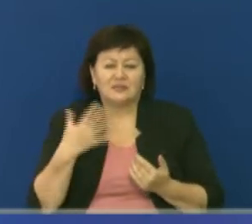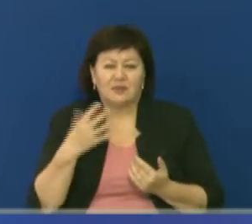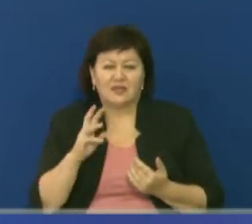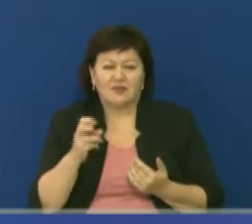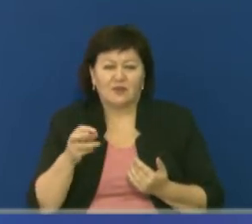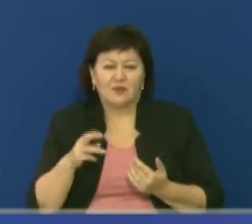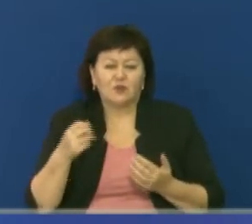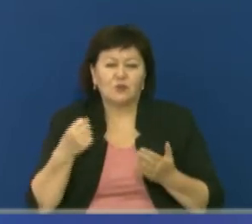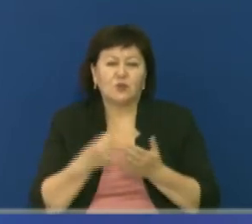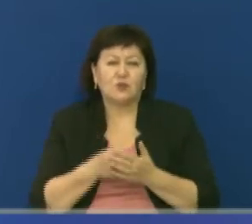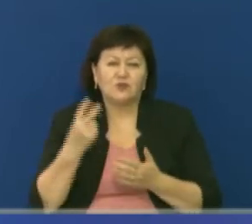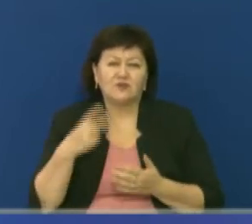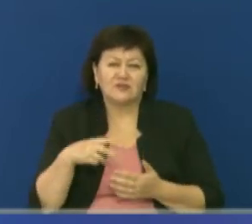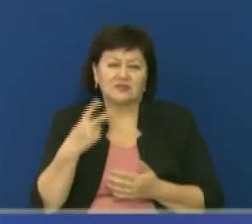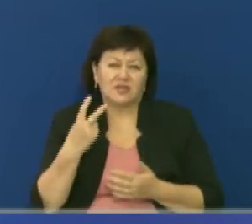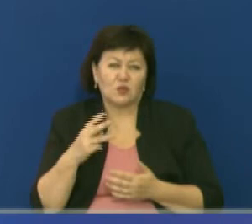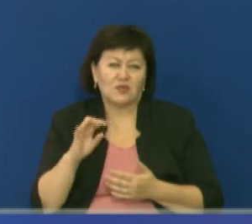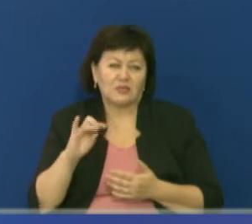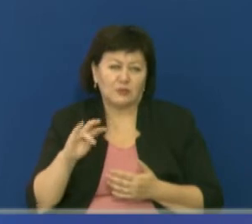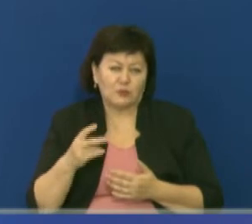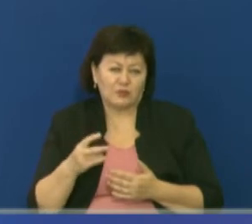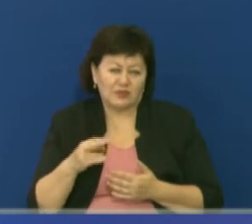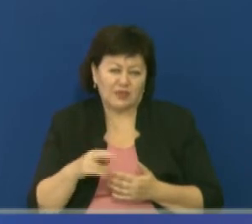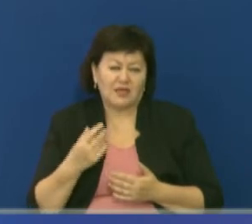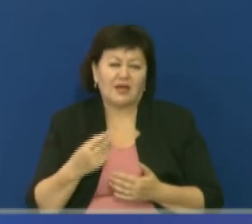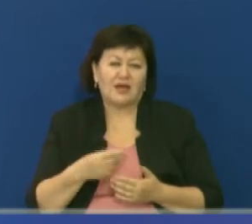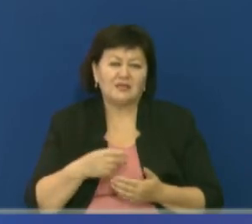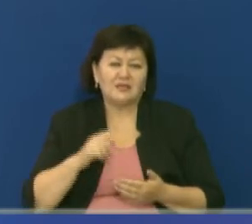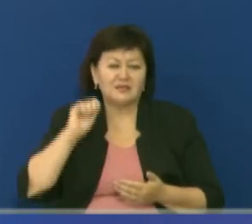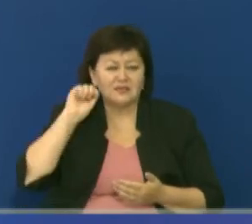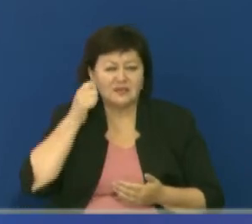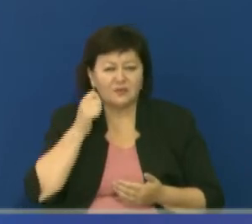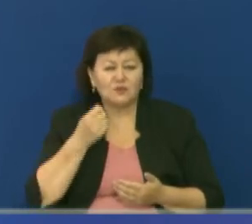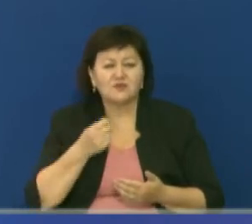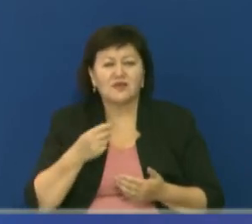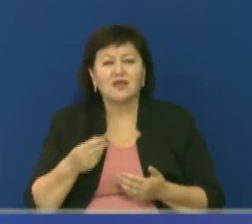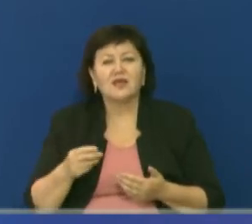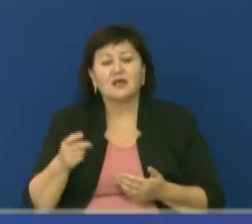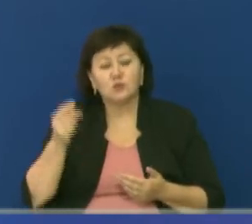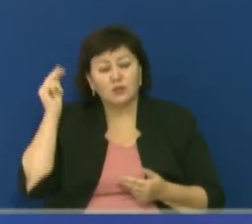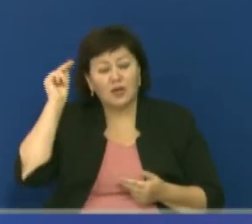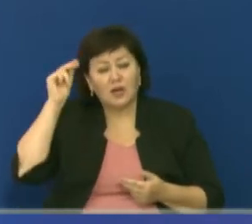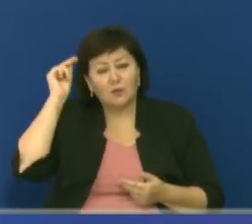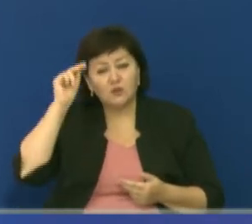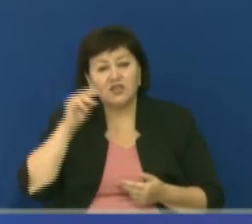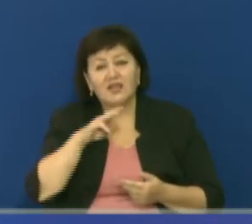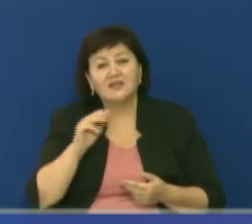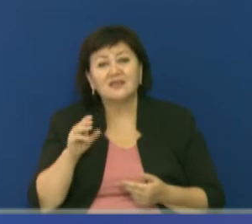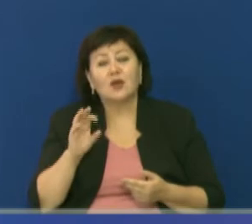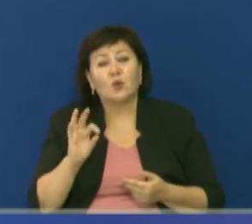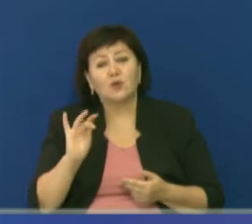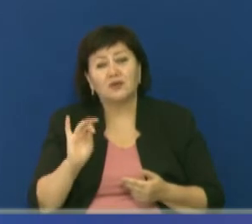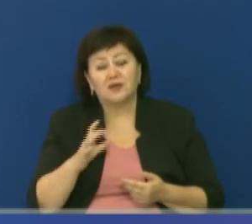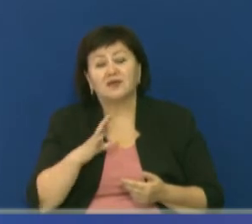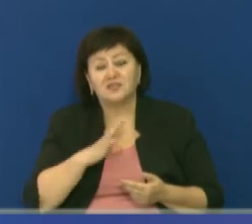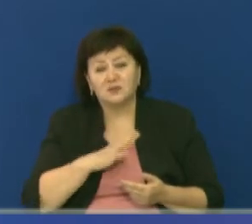по 22 июня будущие офицеры казахстанской армии закрепили теоретические знания, полученные за период обучения, и приобрели